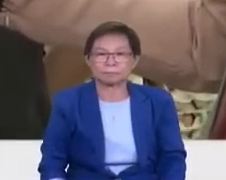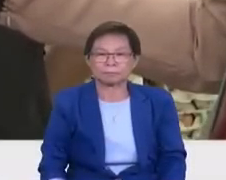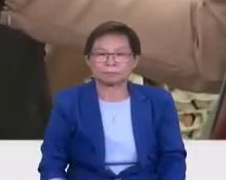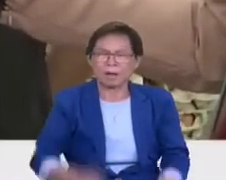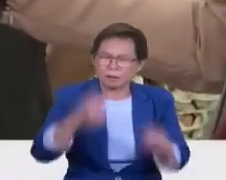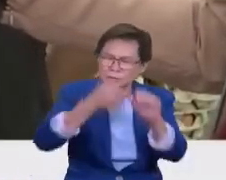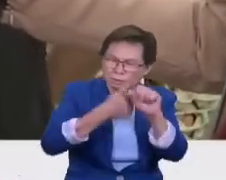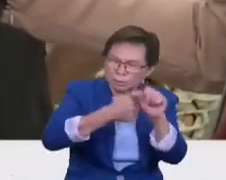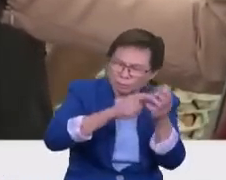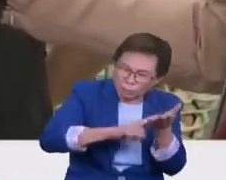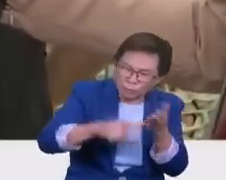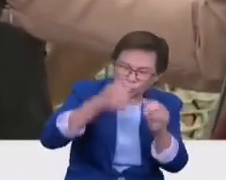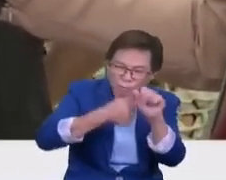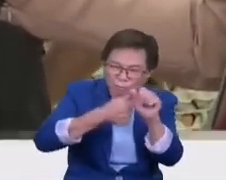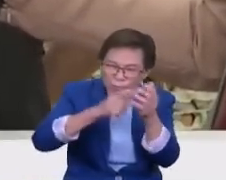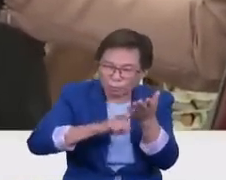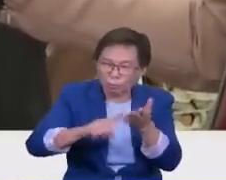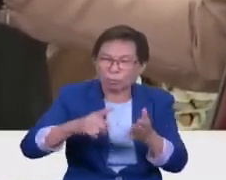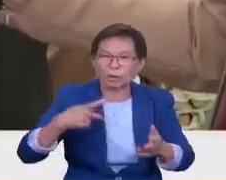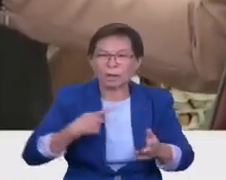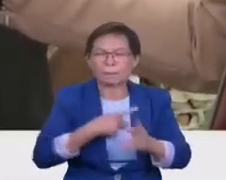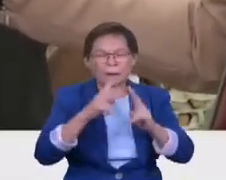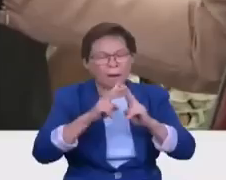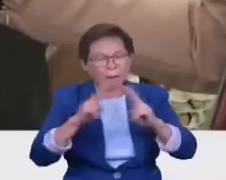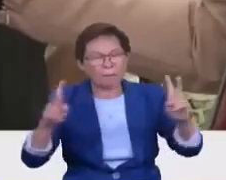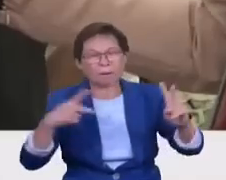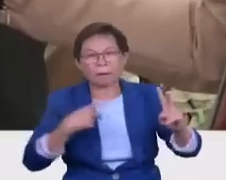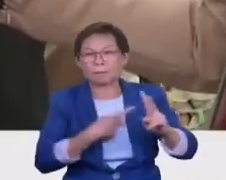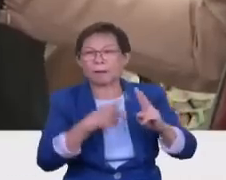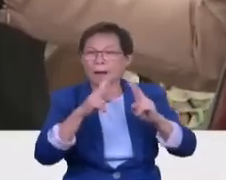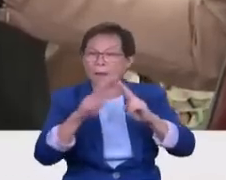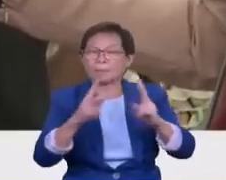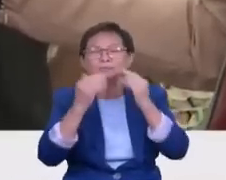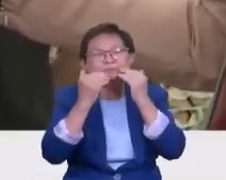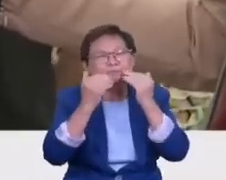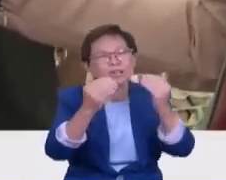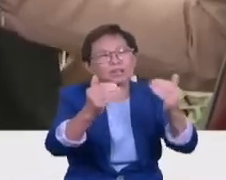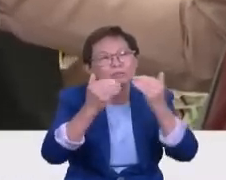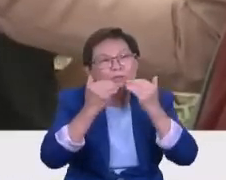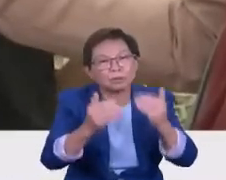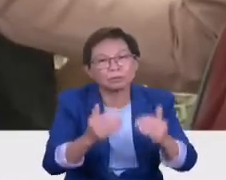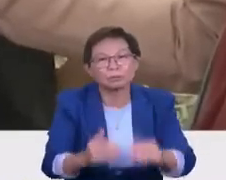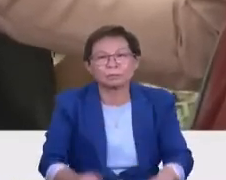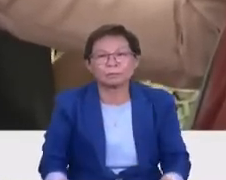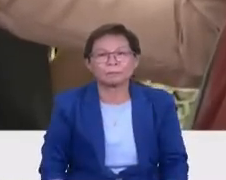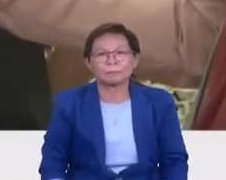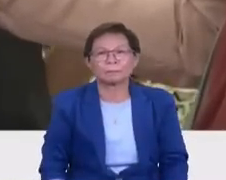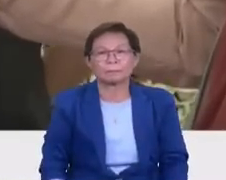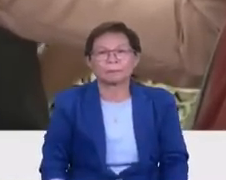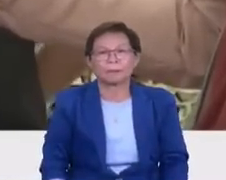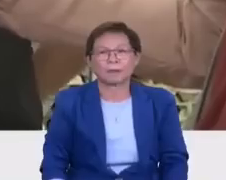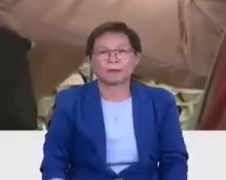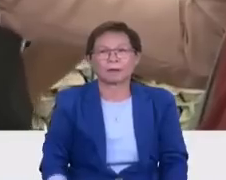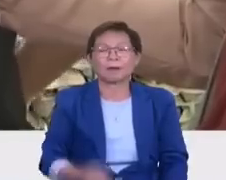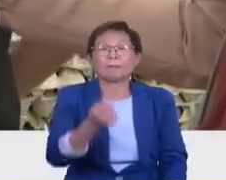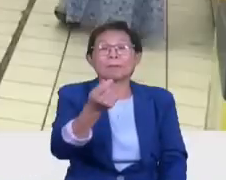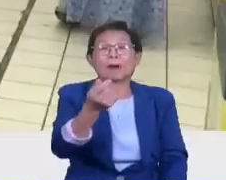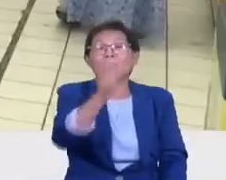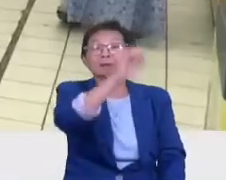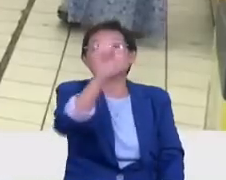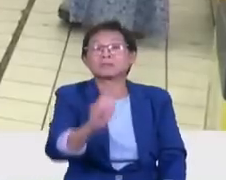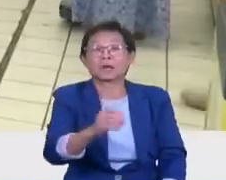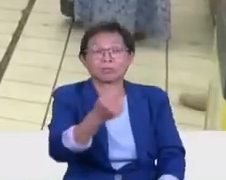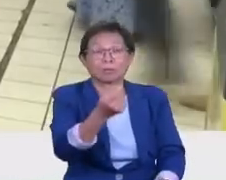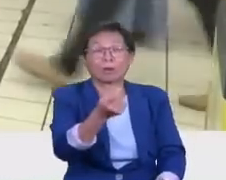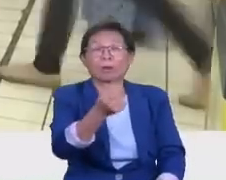kalau setiap Minggu kan kami amat amat Berterima Kasihlah kerana bagi harga diskaun macam